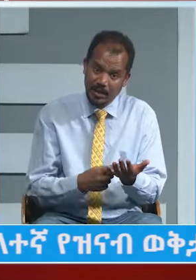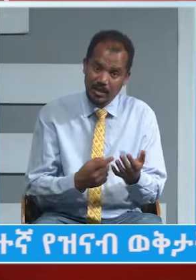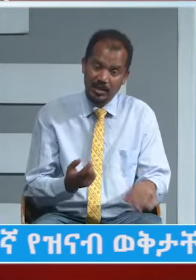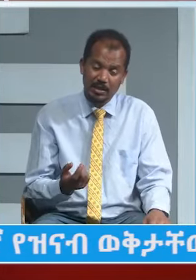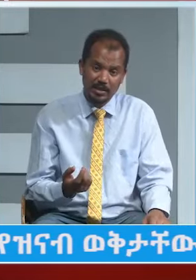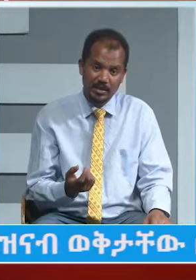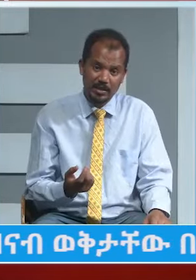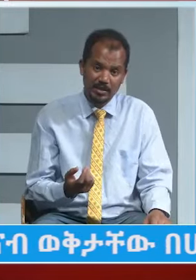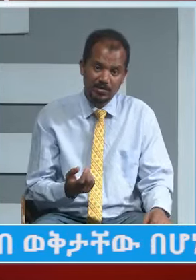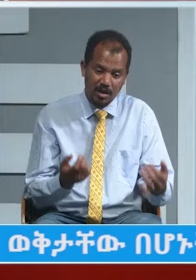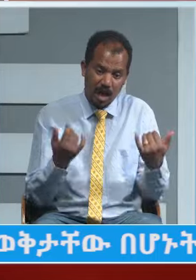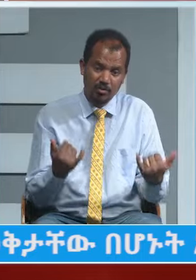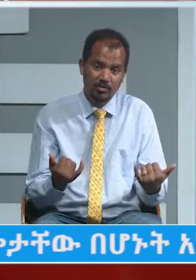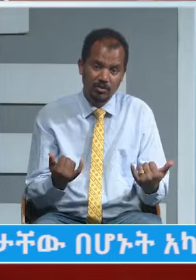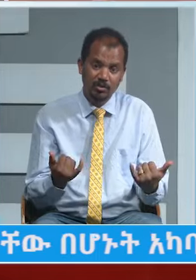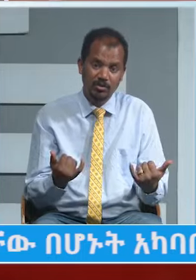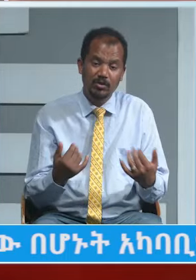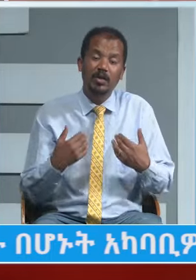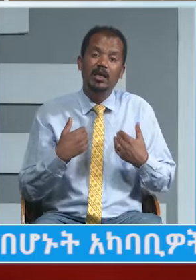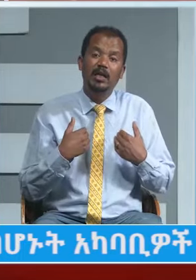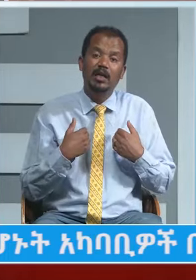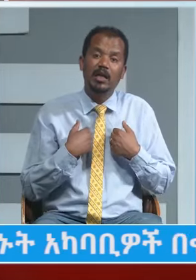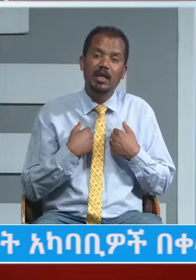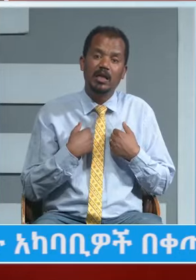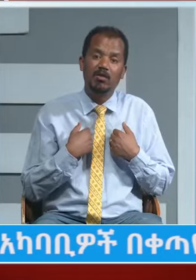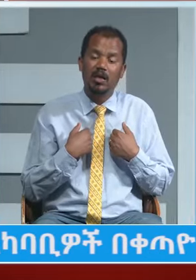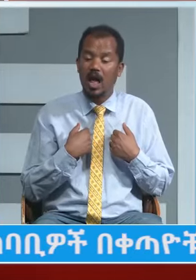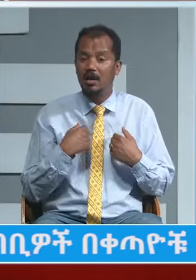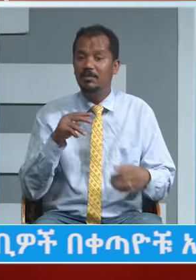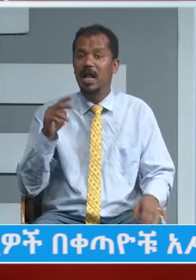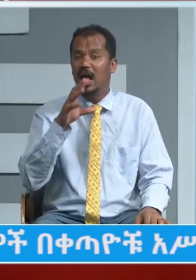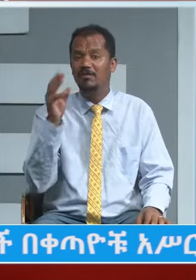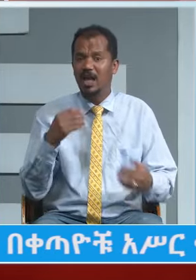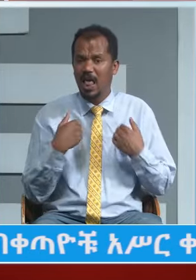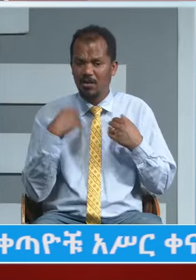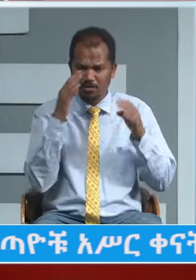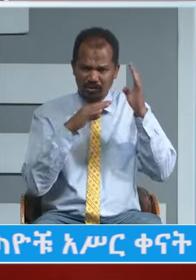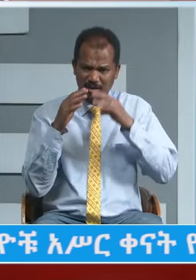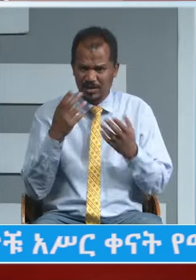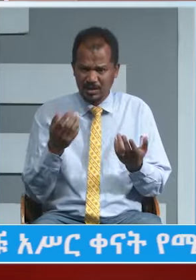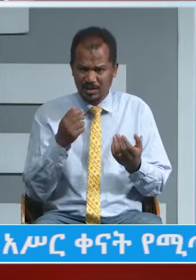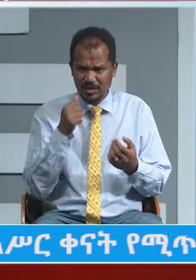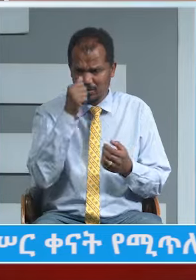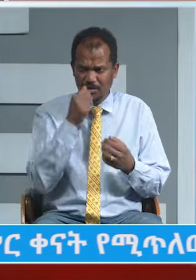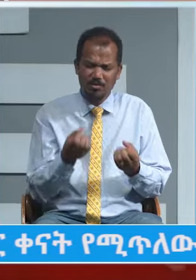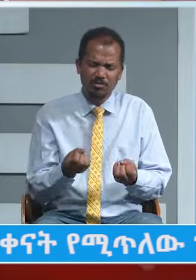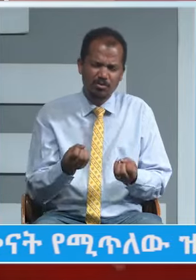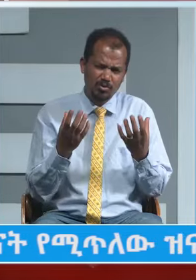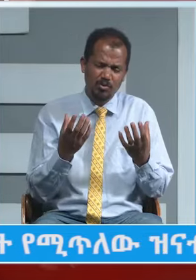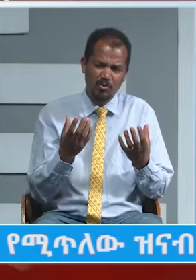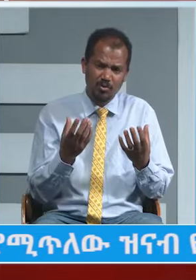ስለዚህ አሁን ያለውን በምስራቅ አፍሪካ ያለውን ችግር ኢትዮጵያ ብዙ ፍላጎቶች አሏት።